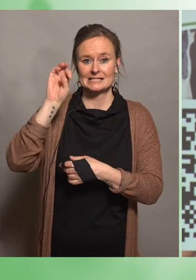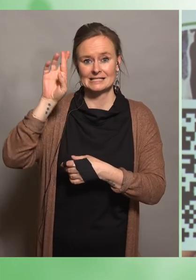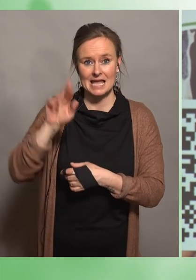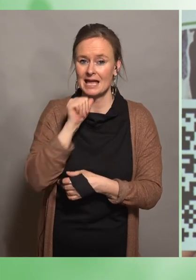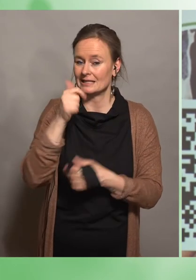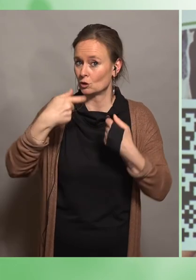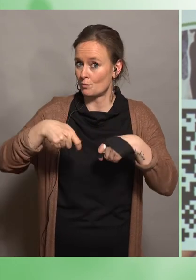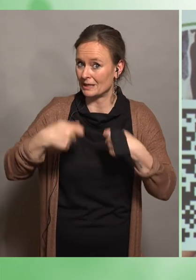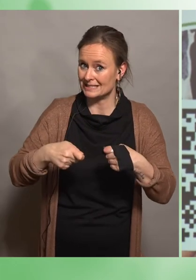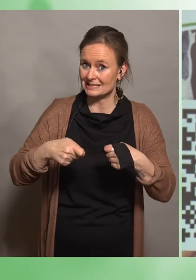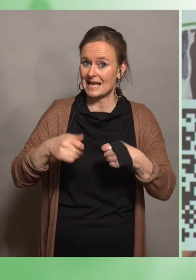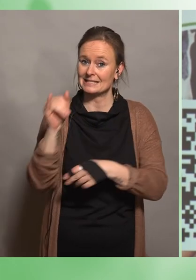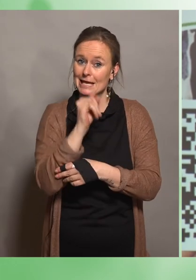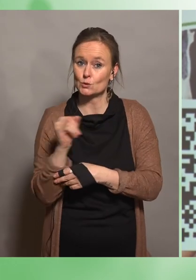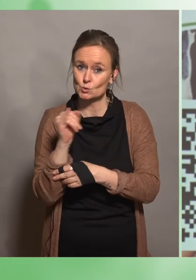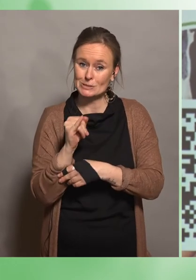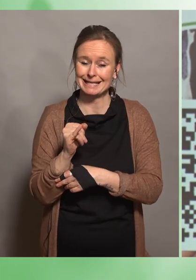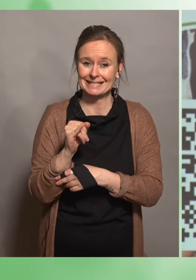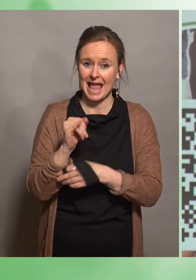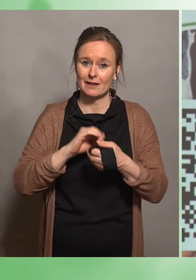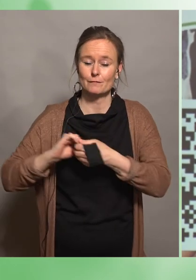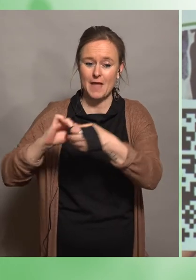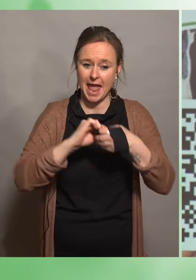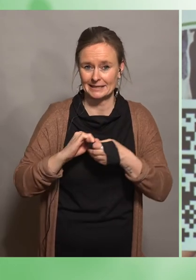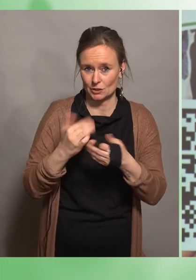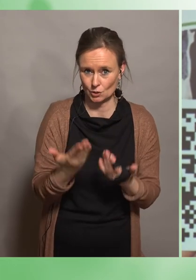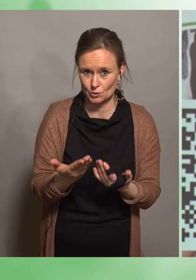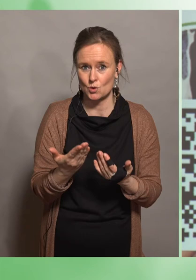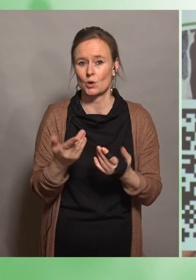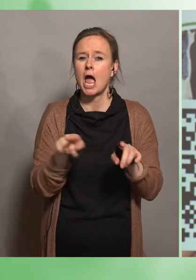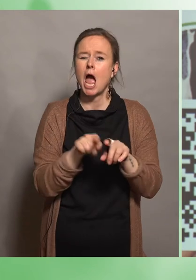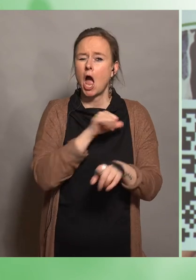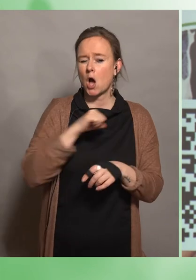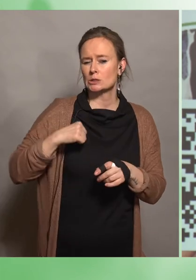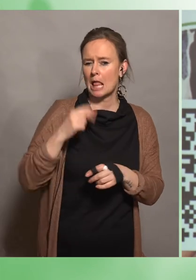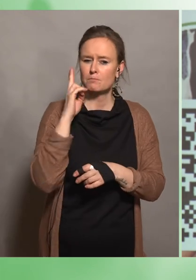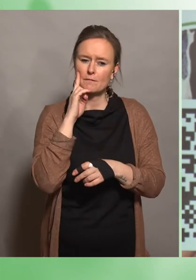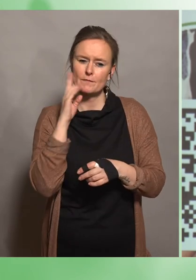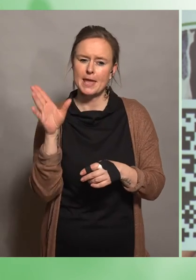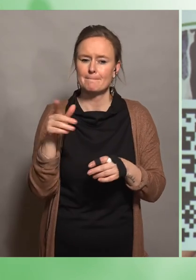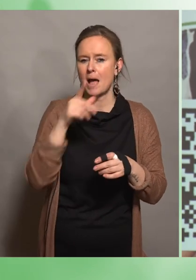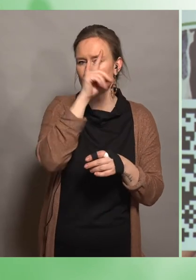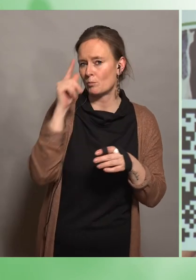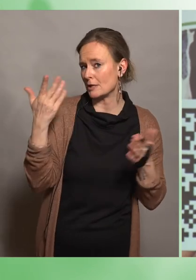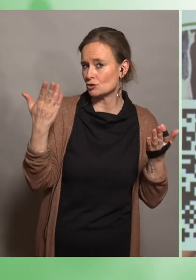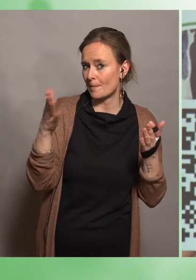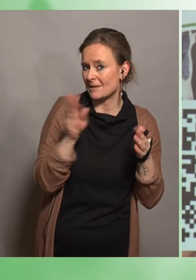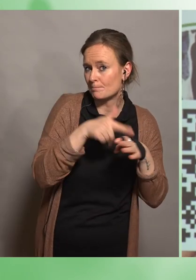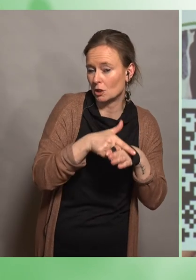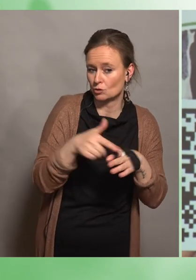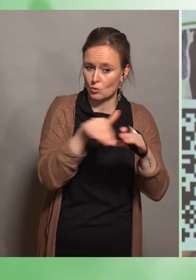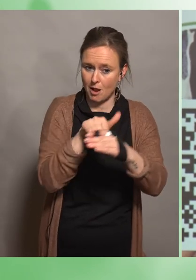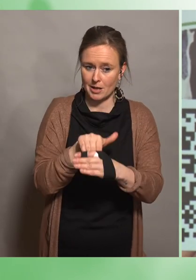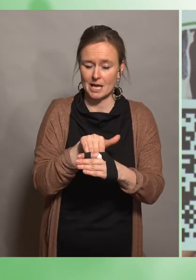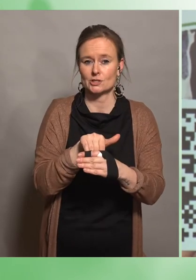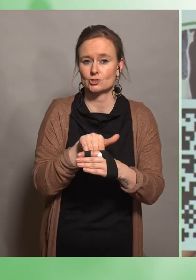Industriellen Vereinigung, Sie leiten auch selber ein Unternehmen, in dem Sie Menschen mit Behinderung anstellen. Was sind da Ihre Erfahrungen und was geben Sie den Unternehmen da